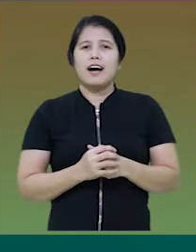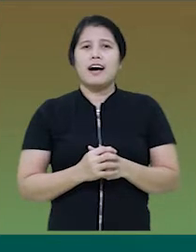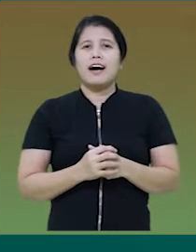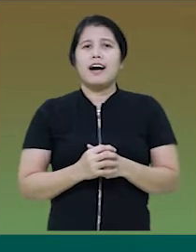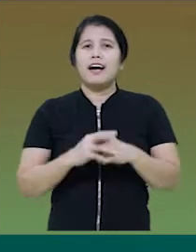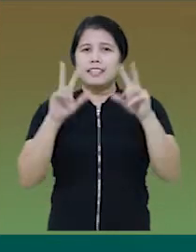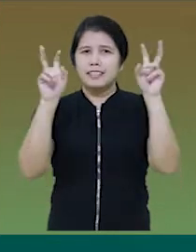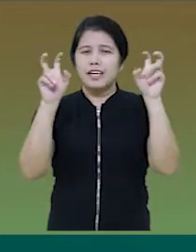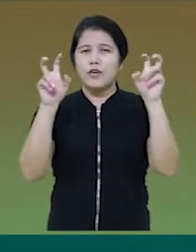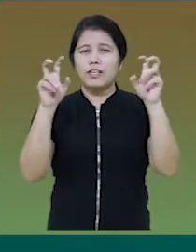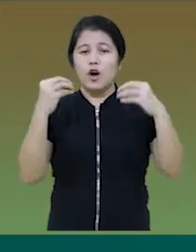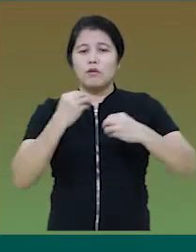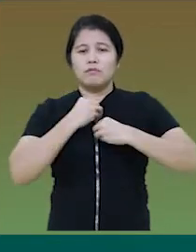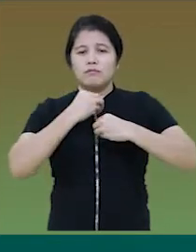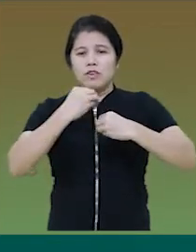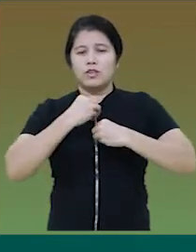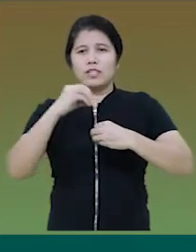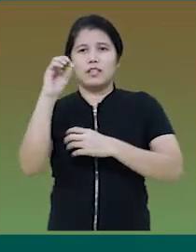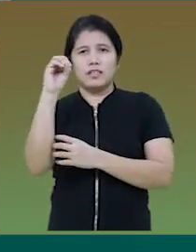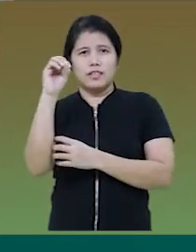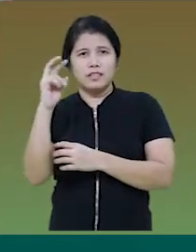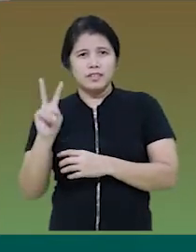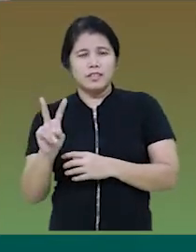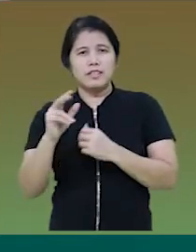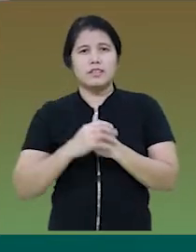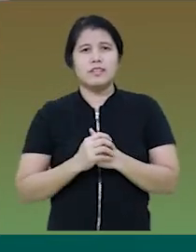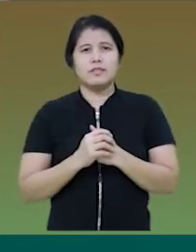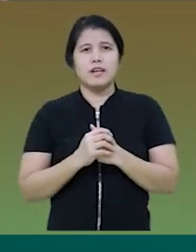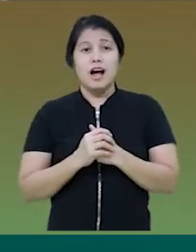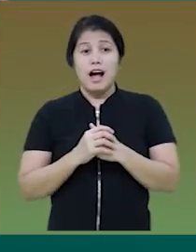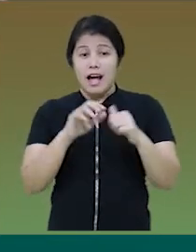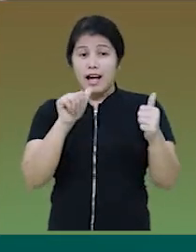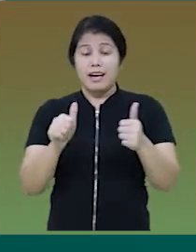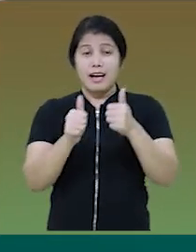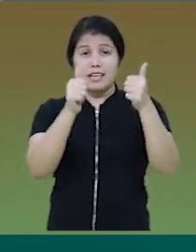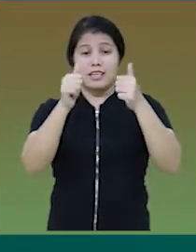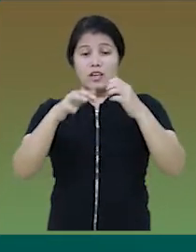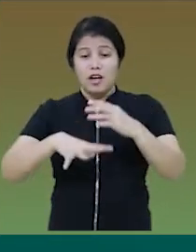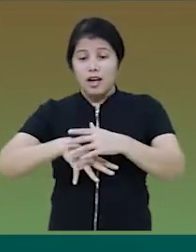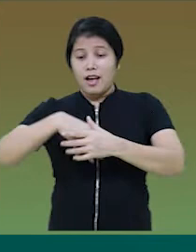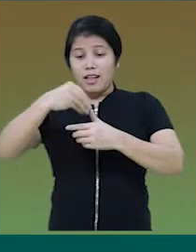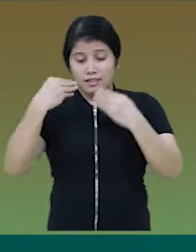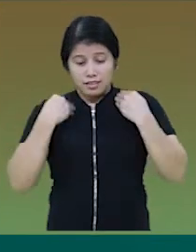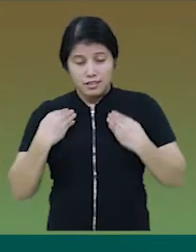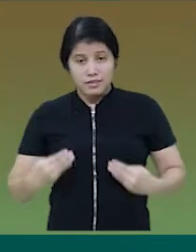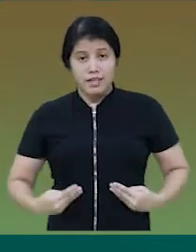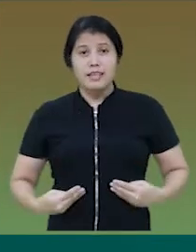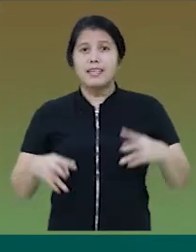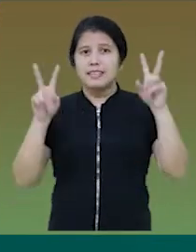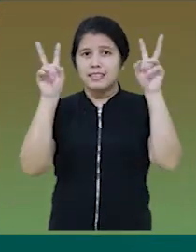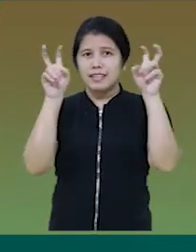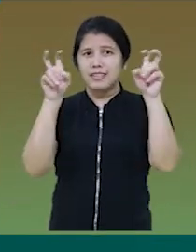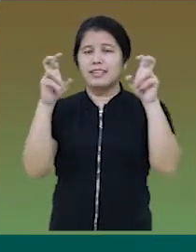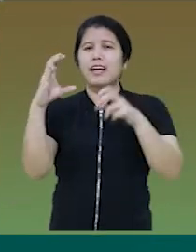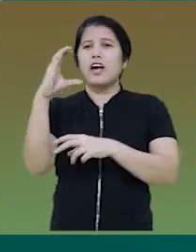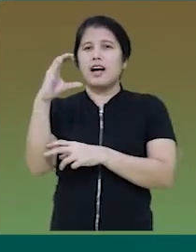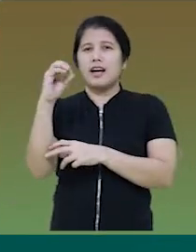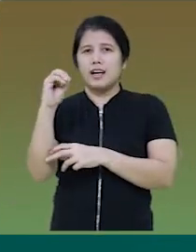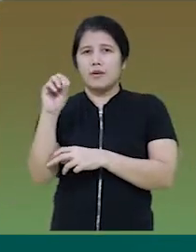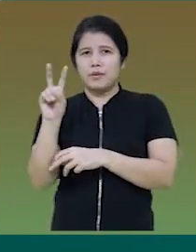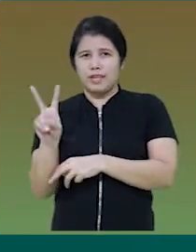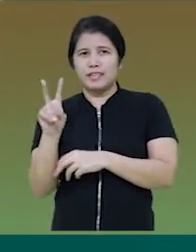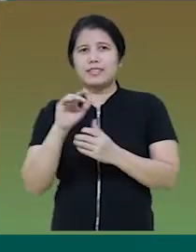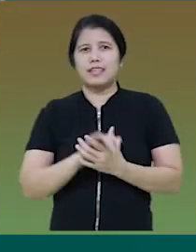natin ay tinatawag na oxygen. Ang hangin naman na nilalabas natin sa ating katawan ay tinatawag na